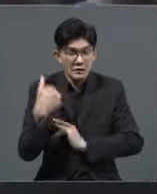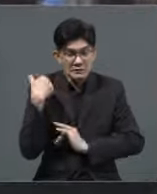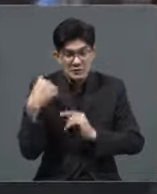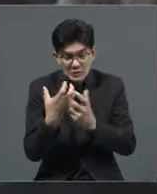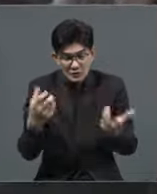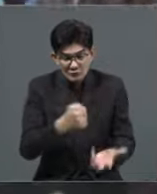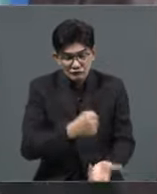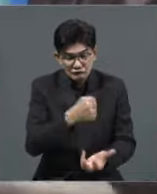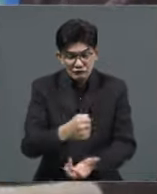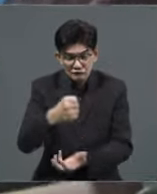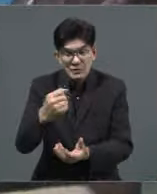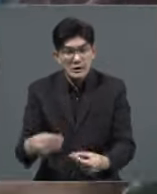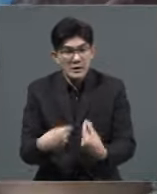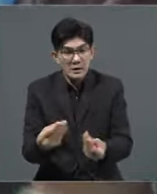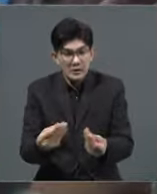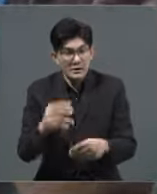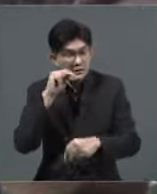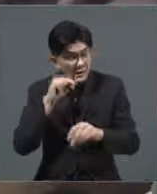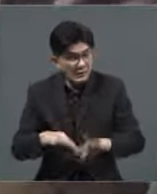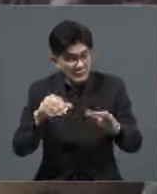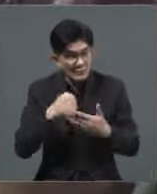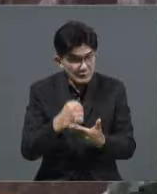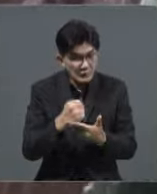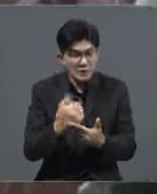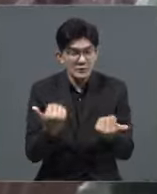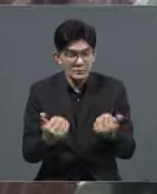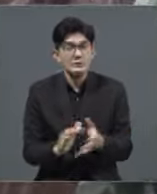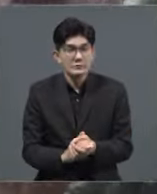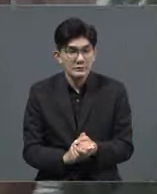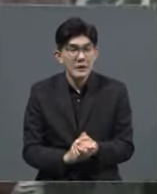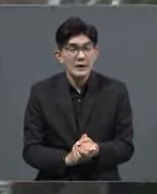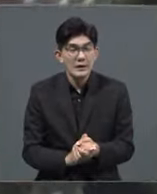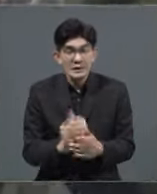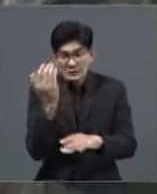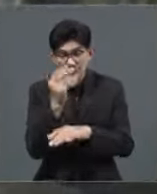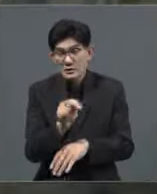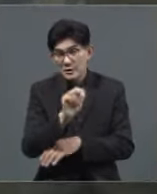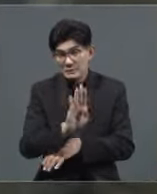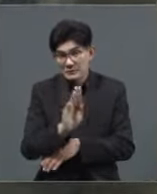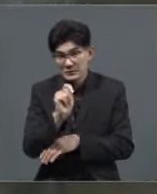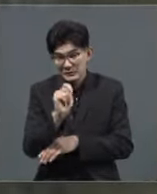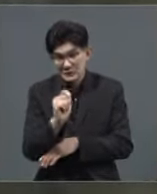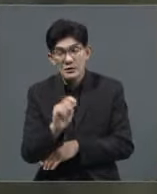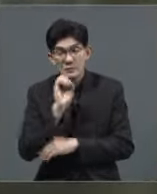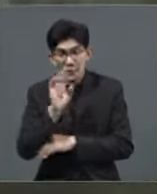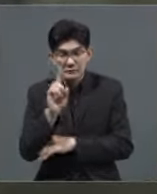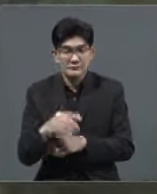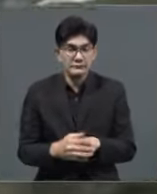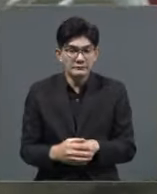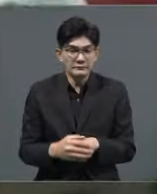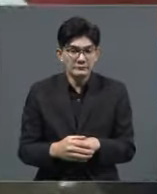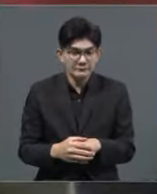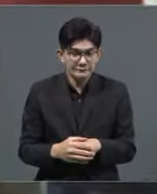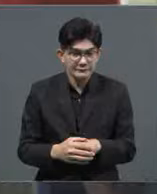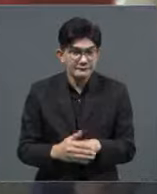ผู้ประสบภัยครั้งนี้เนี่ยก็มาจากการที่ NBT เราเมื่อสักครู ่ รัฐมนตรีนามก็เล่าให้ฟังนะ NBT เราโดย